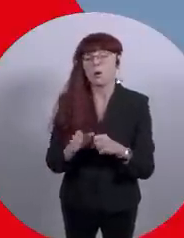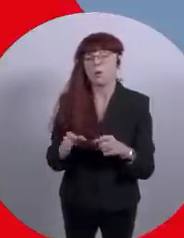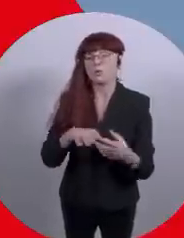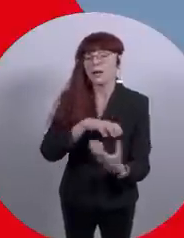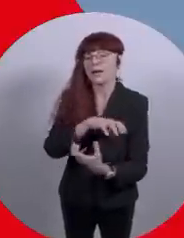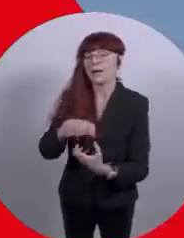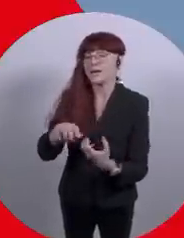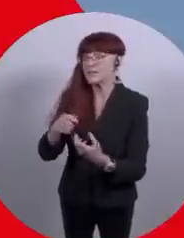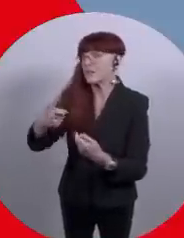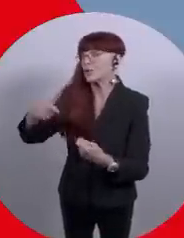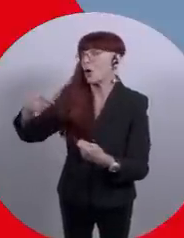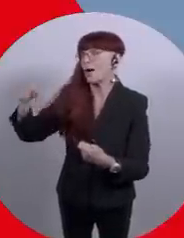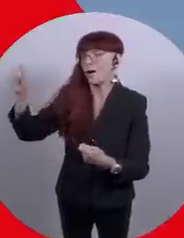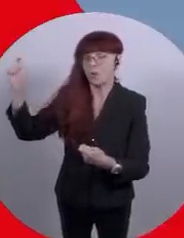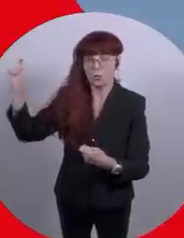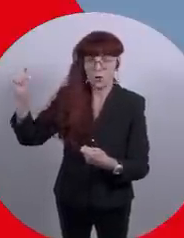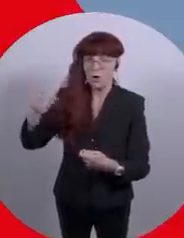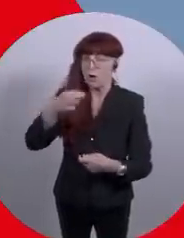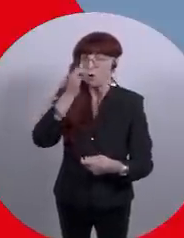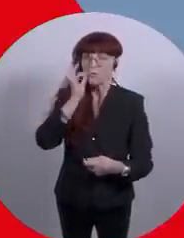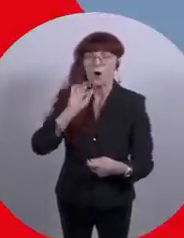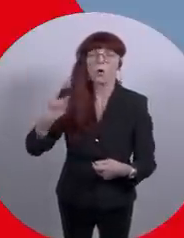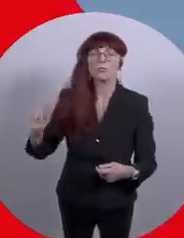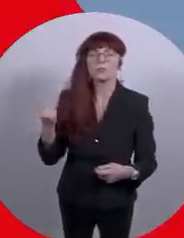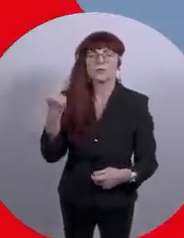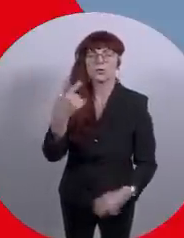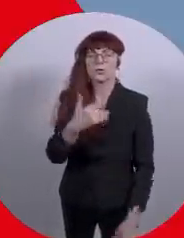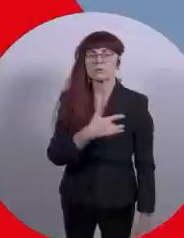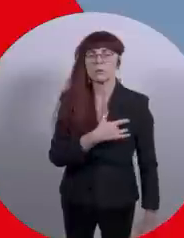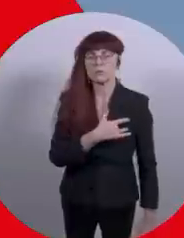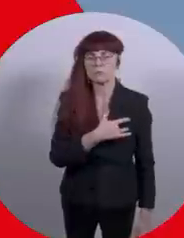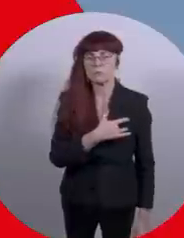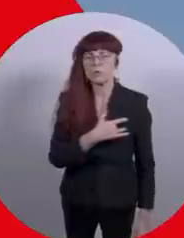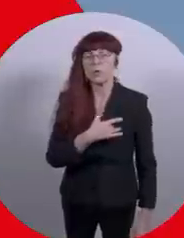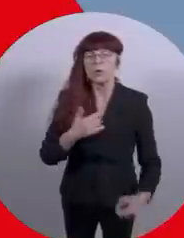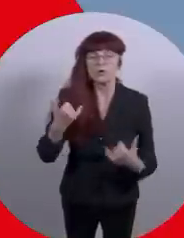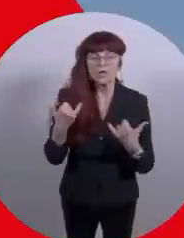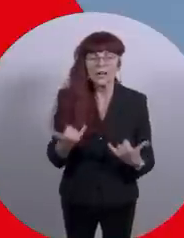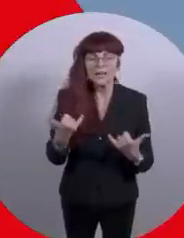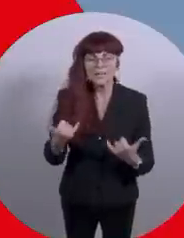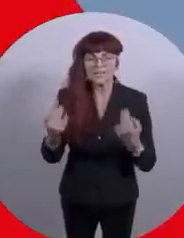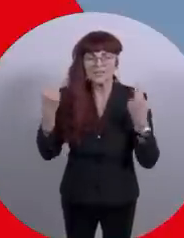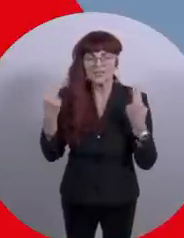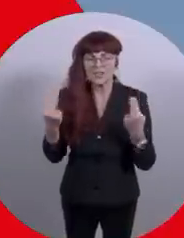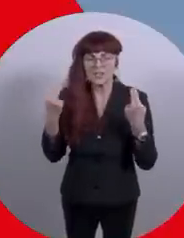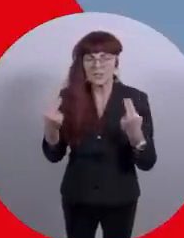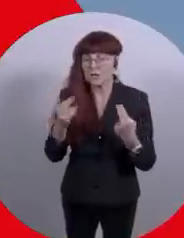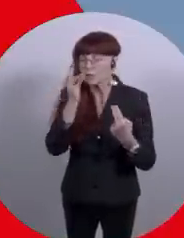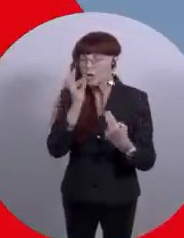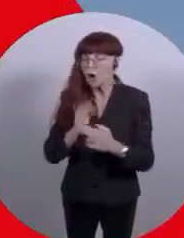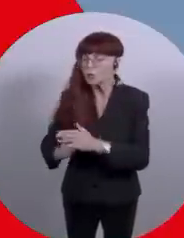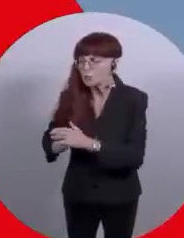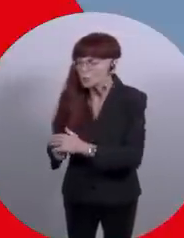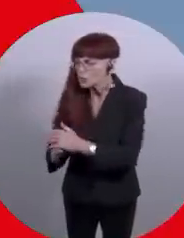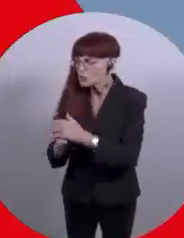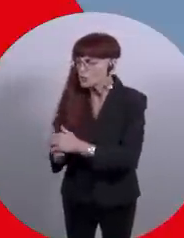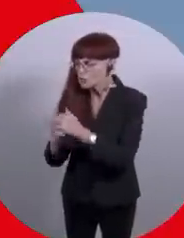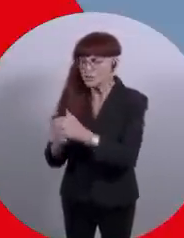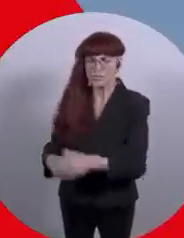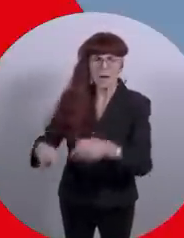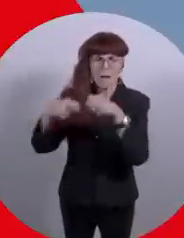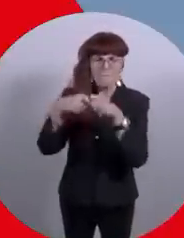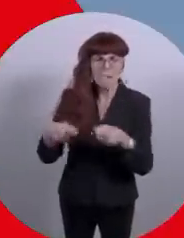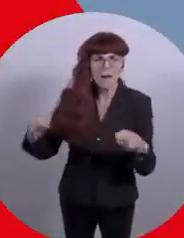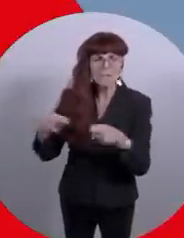die Teuerung die die Frauen jetzt ganz besonders trifft und jetzt wäre es wichtig gewesen die Frauen zu unterstützen und Maßnahmen